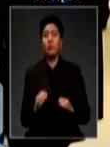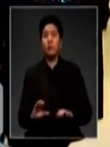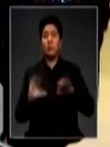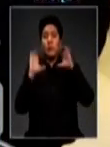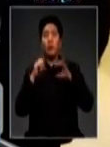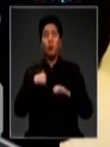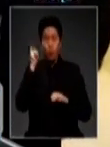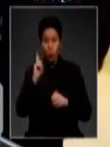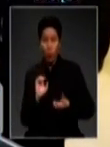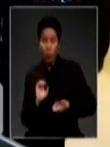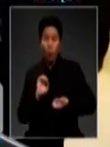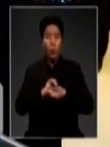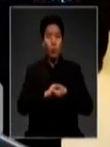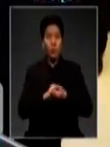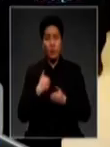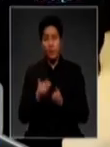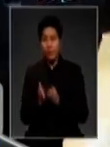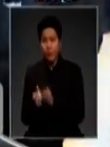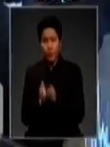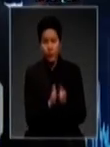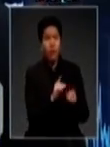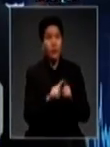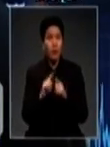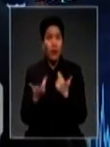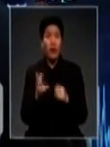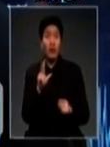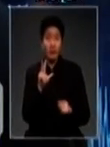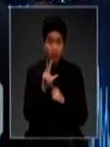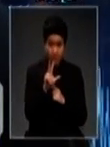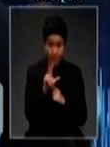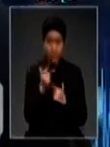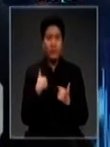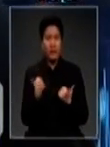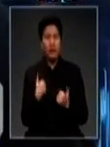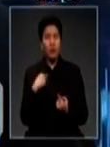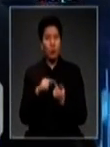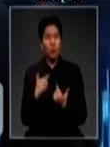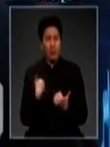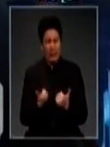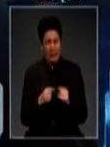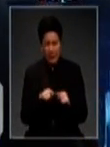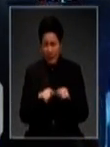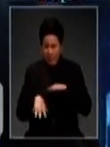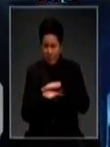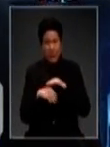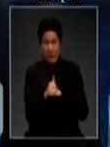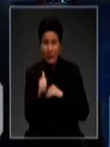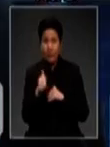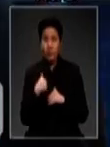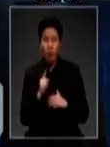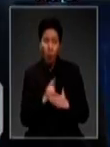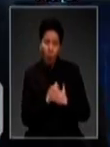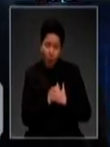องก็ต้องได้รับความร่วมมือจากอีกหลายฝ่ายนะครับแล้วอันที่สามซึ่งผมคิดว่าต้นทุนเราดีอยู่แล้วก็คือความอบอ้อมอ